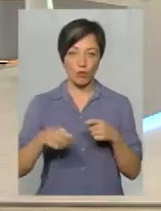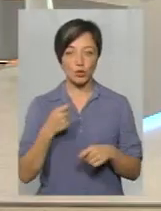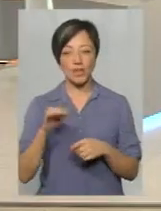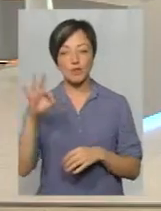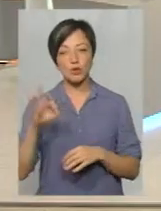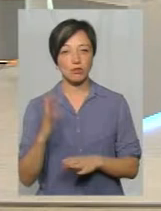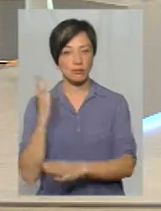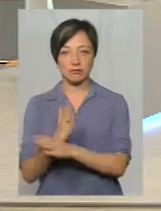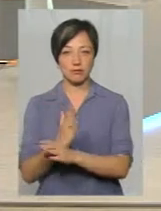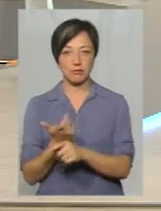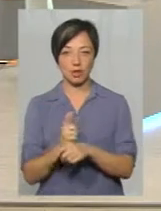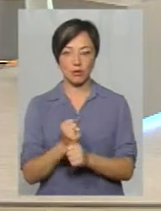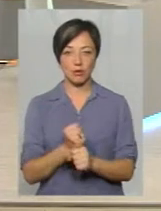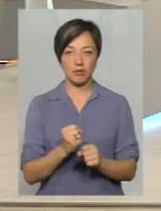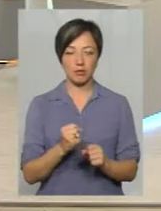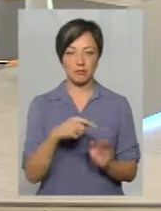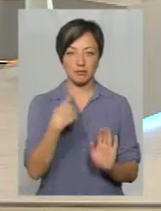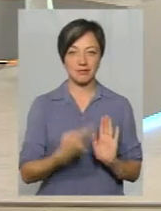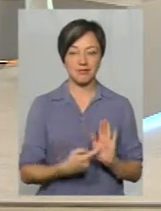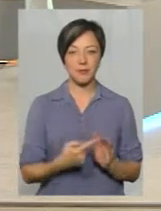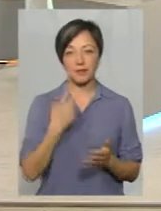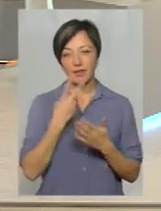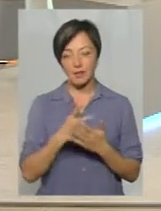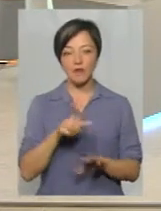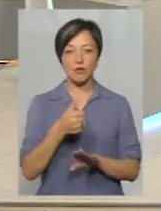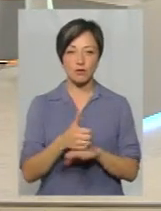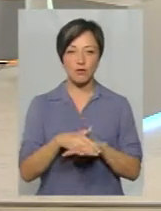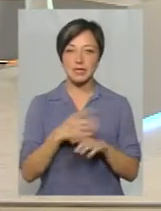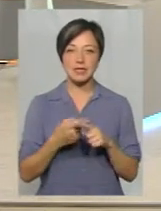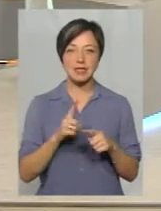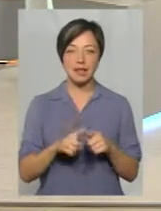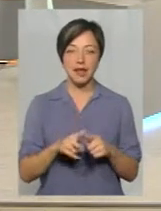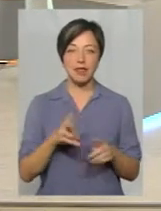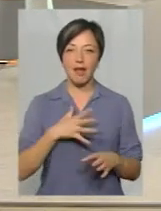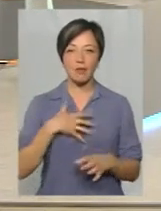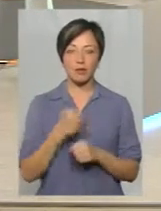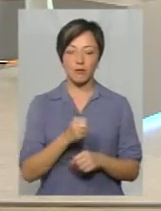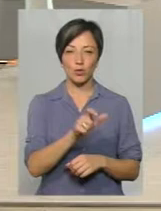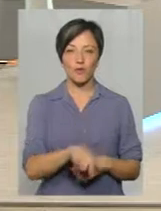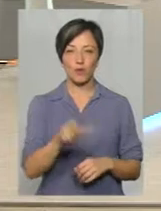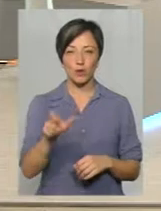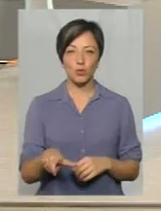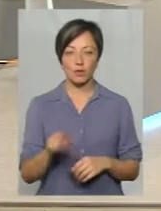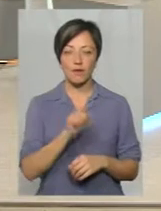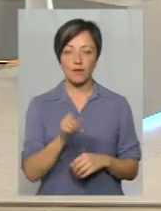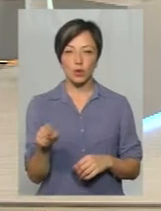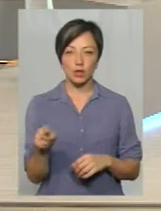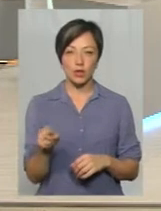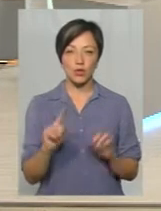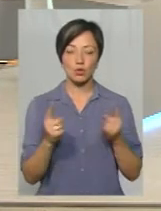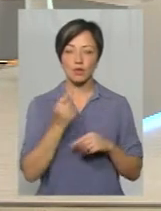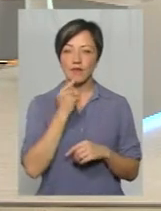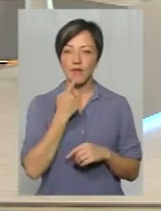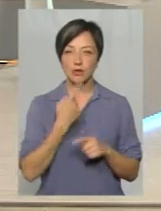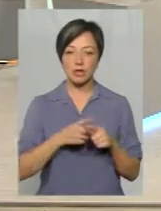відсоток тих, які вже не беруться за цю справу? Дивіться, в основній масі це недисципліновані люди. Вони дуже